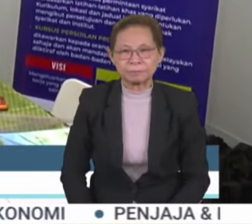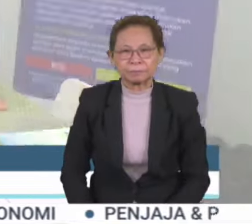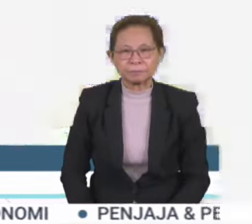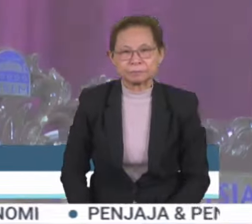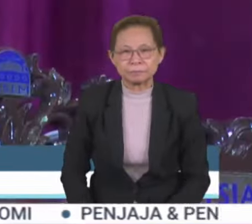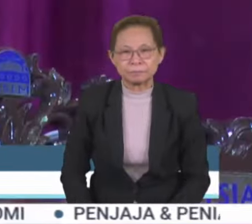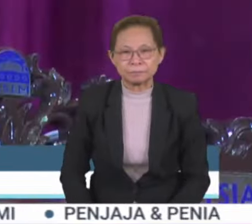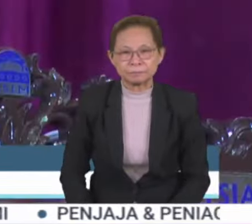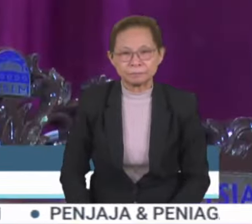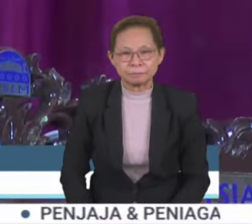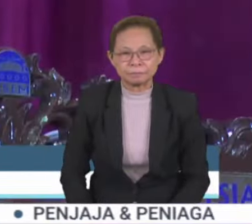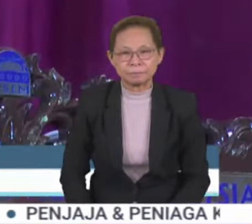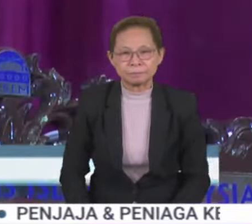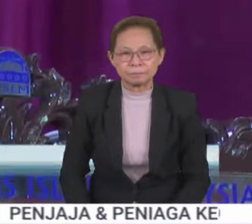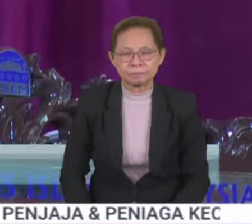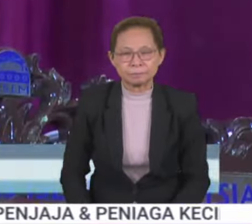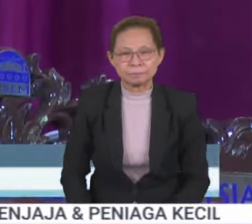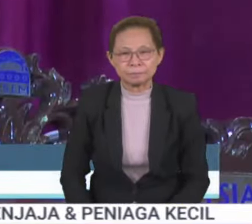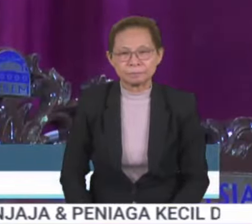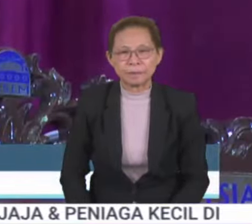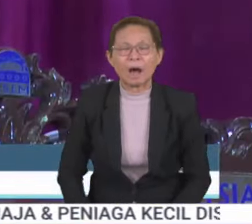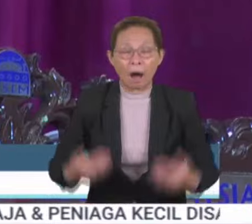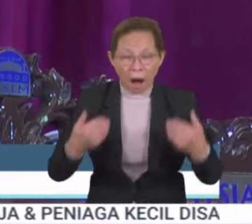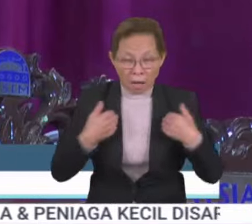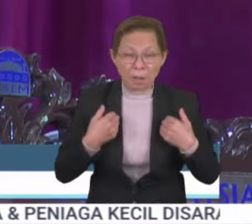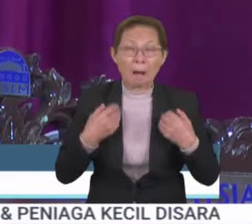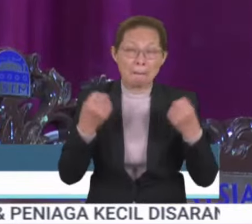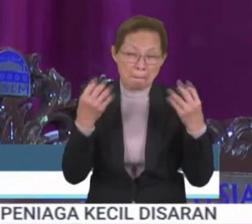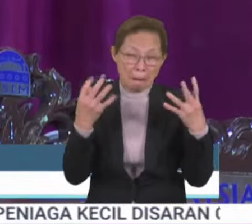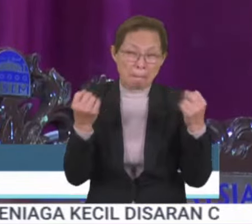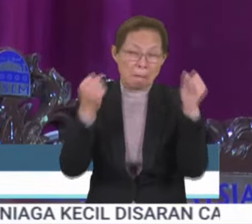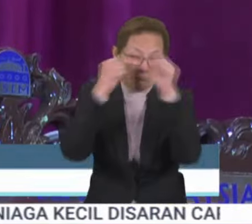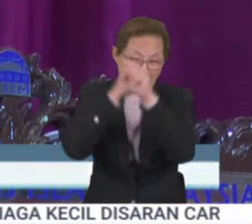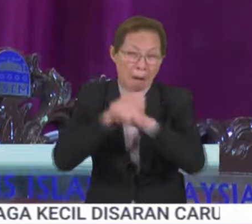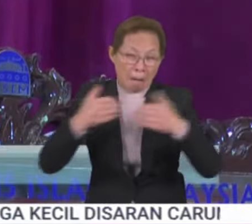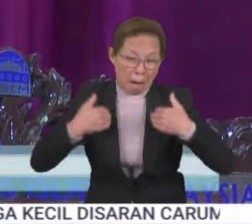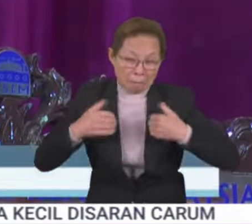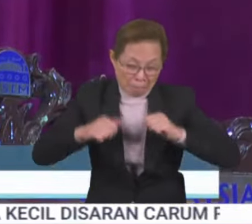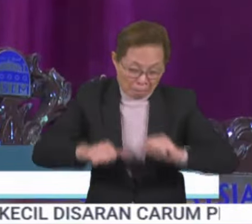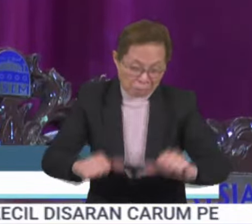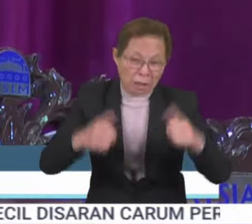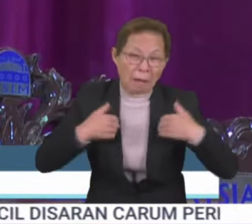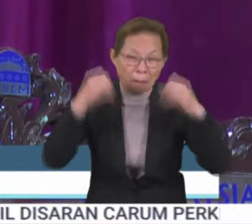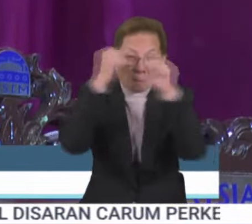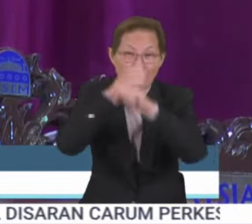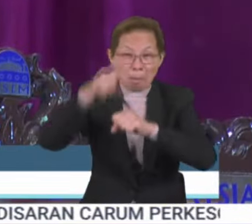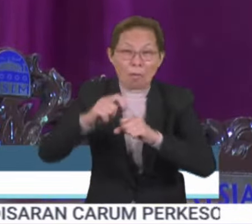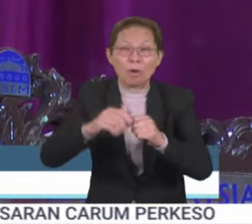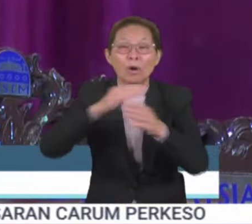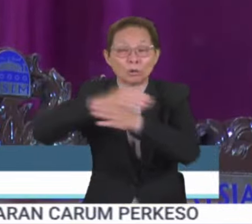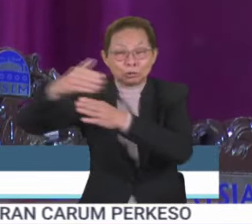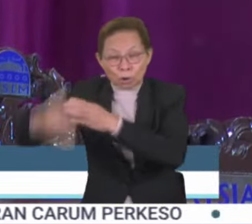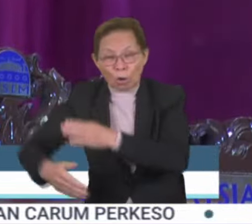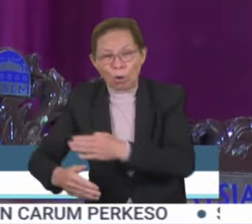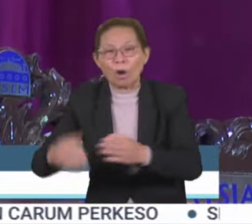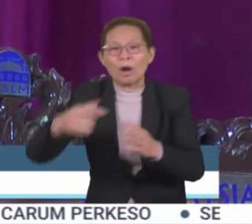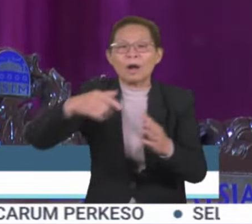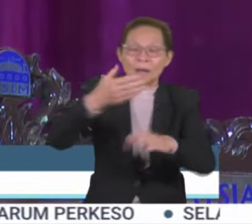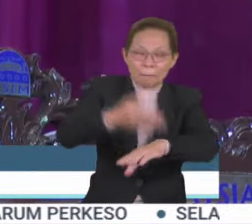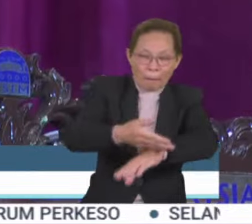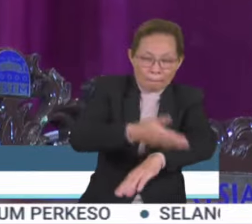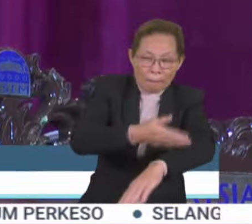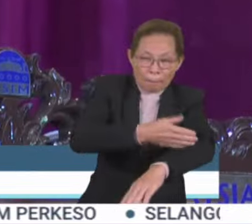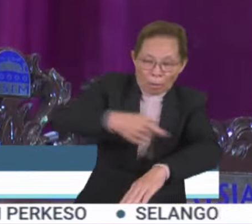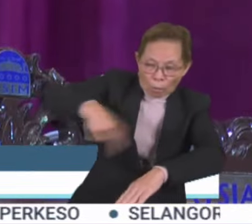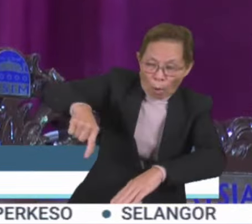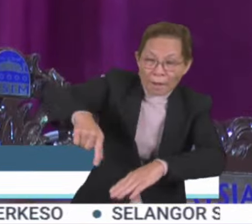diperbaiki namun Mas masih banyak cabaran yang perlu diatasi termasuk untuk meningkatkan kualiti latihan dan